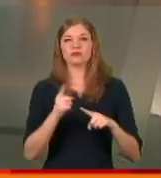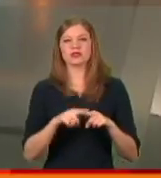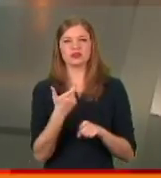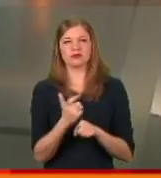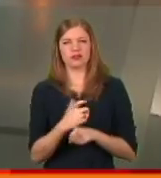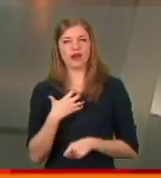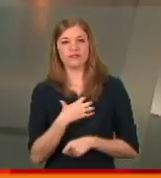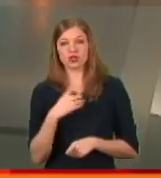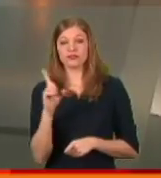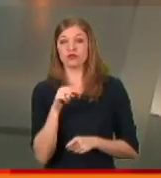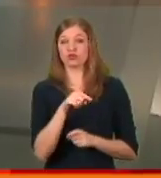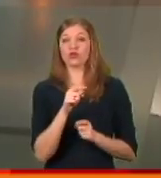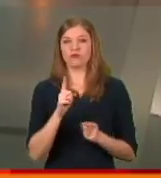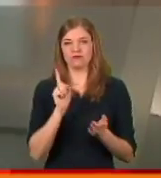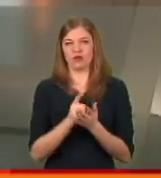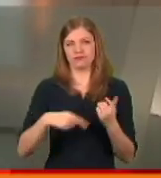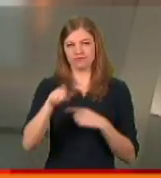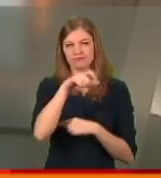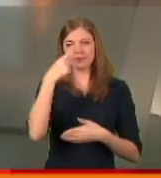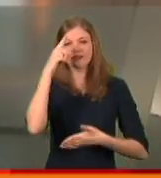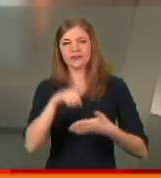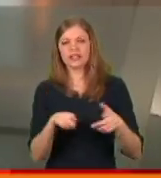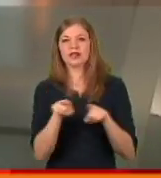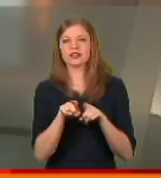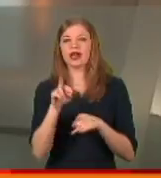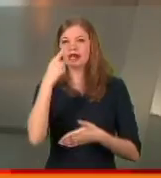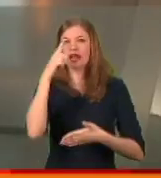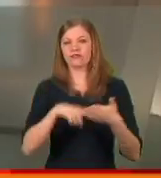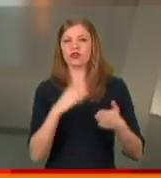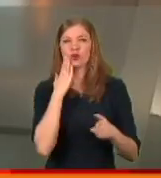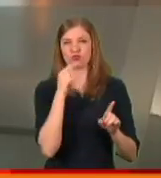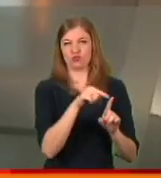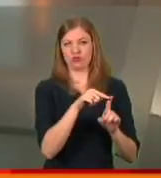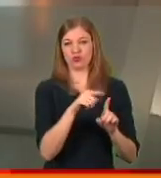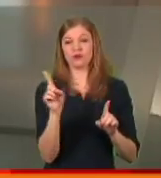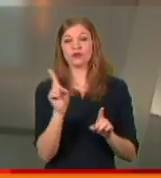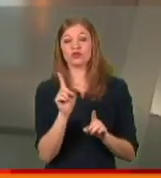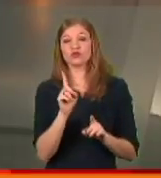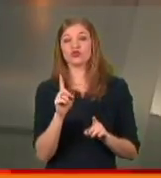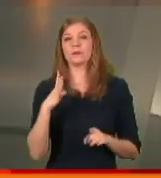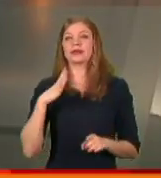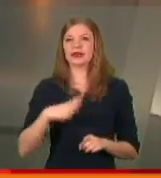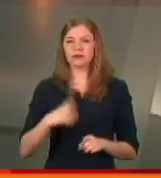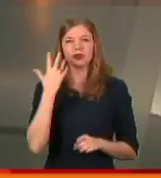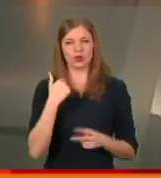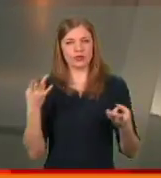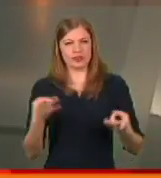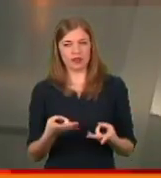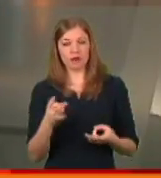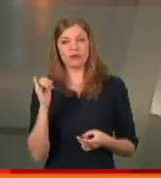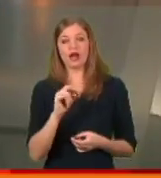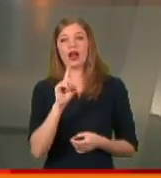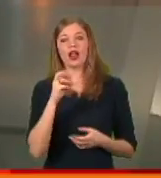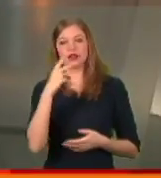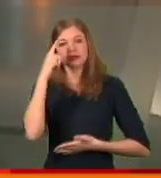вкрай важливо, аби в них вірили громадяни так, як вірять румуни. Щоб терпіли, коли треба, проте